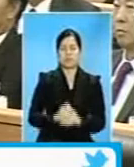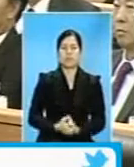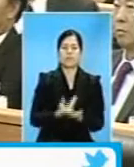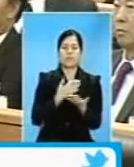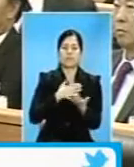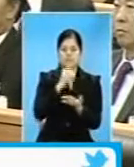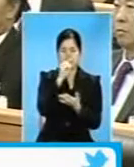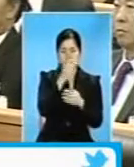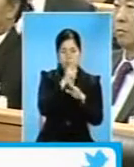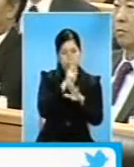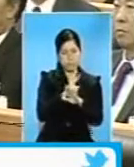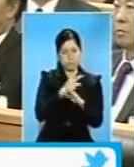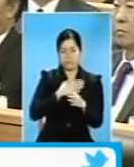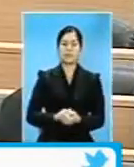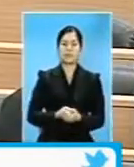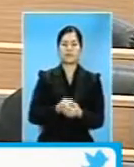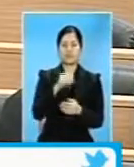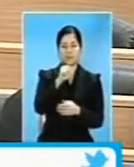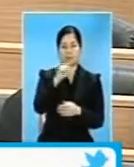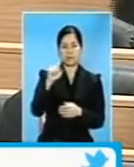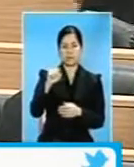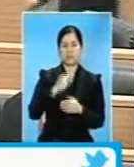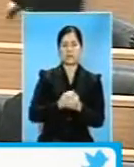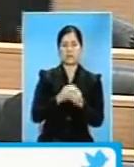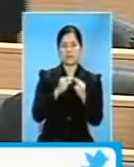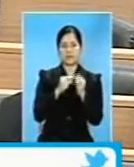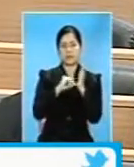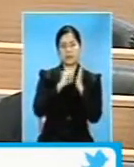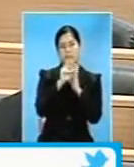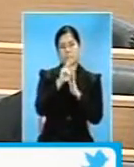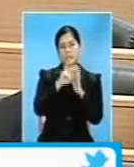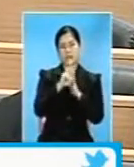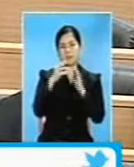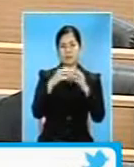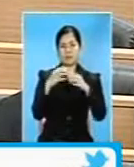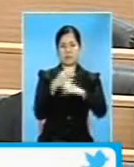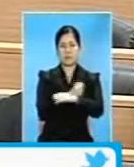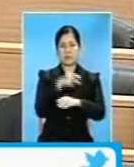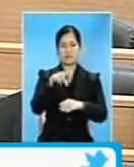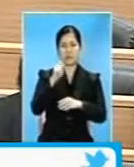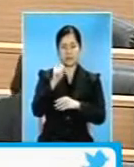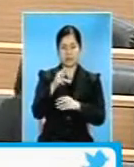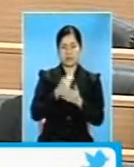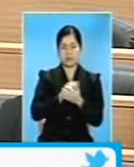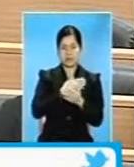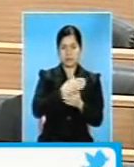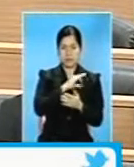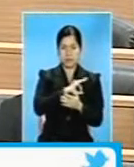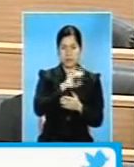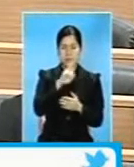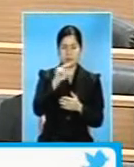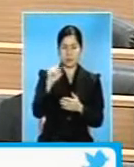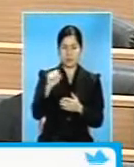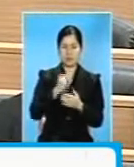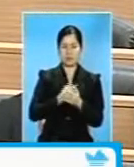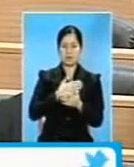อภิปรายตอนนั้นน้ำเสียงดุดันมากนะฮะถึงเรื่องที่ศาลจะรับพิจารณาคำร้องที่คุณสมชายแสวงการไปยื่นให้นะครับเกี่ยวกับ